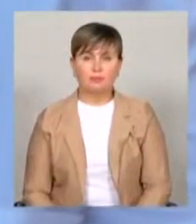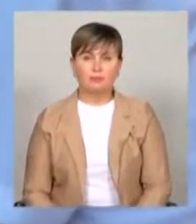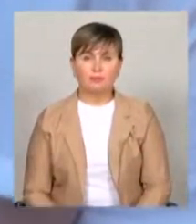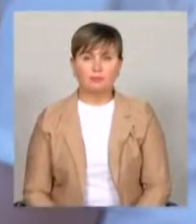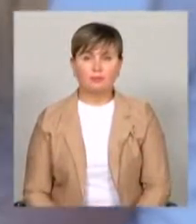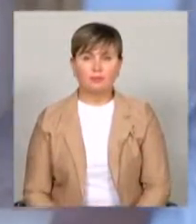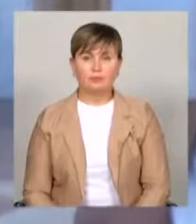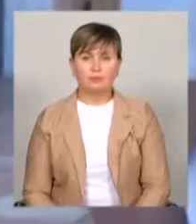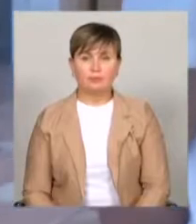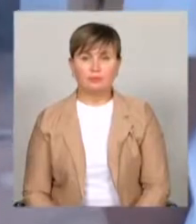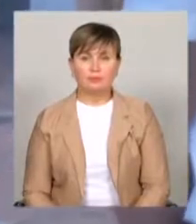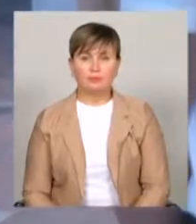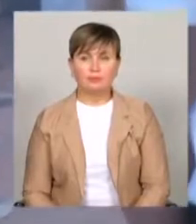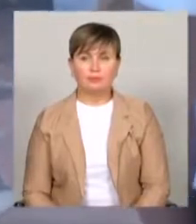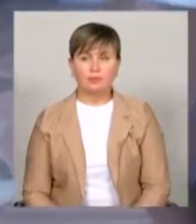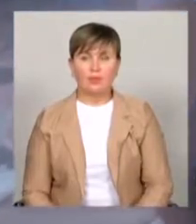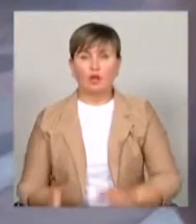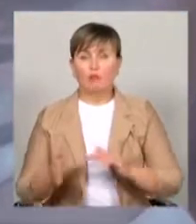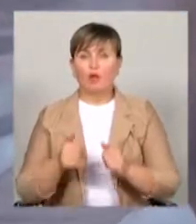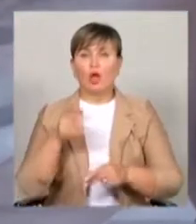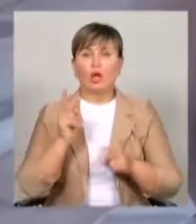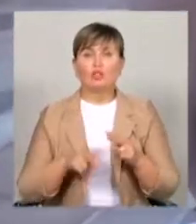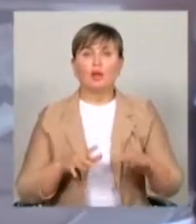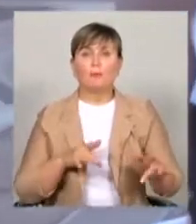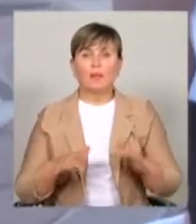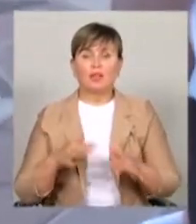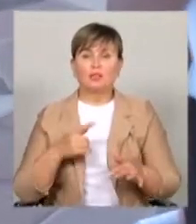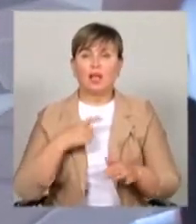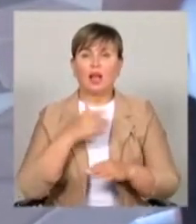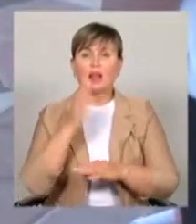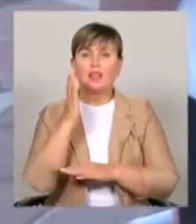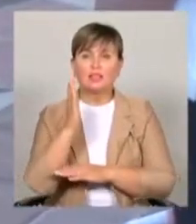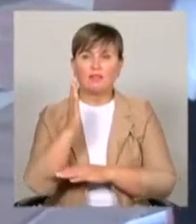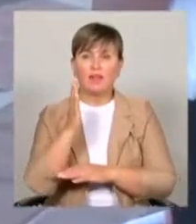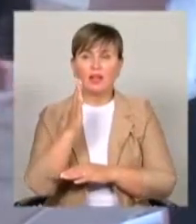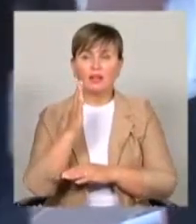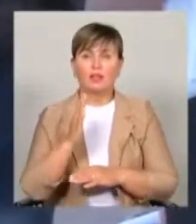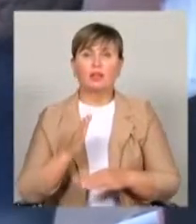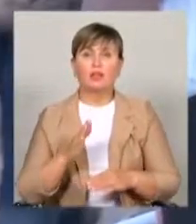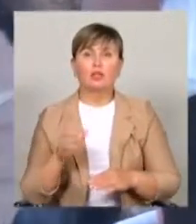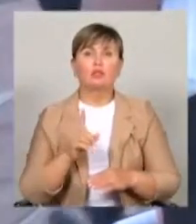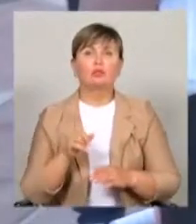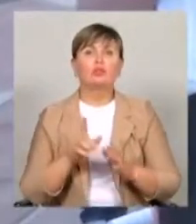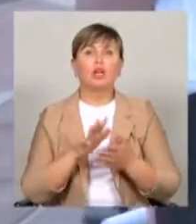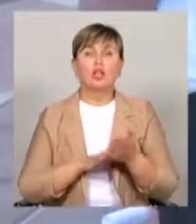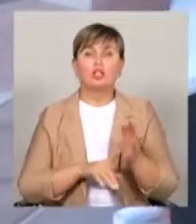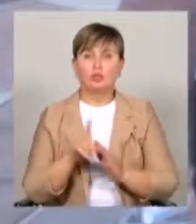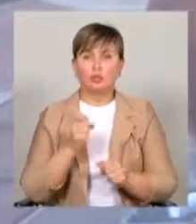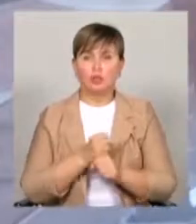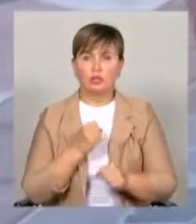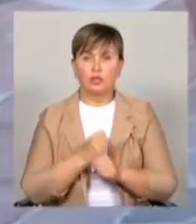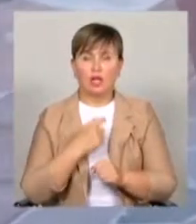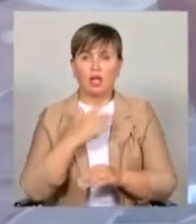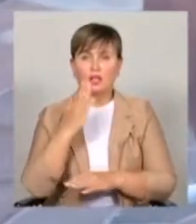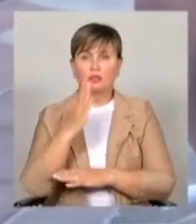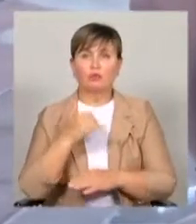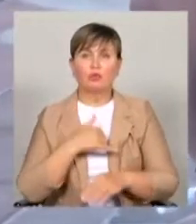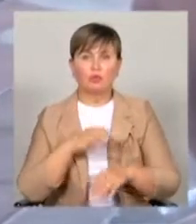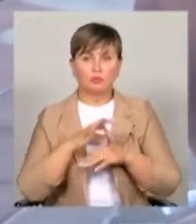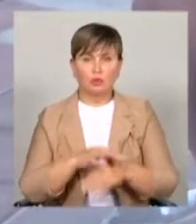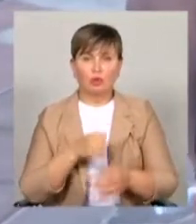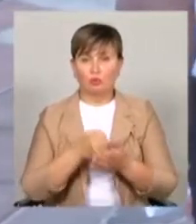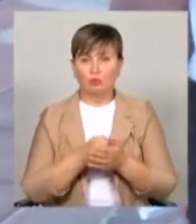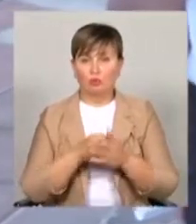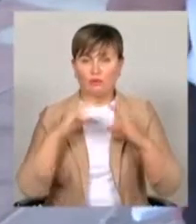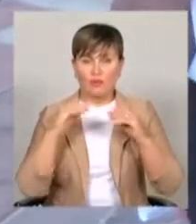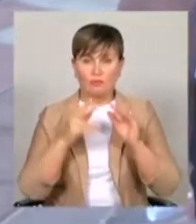А вот скажите, пожалуйста, после окончания процесса голосования, к чему вы приступите? Ну, то есть голосование у нас проходит до 8